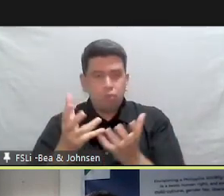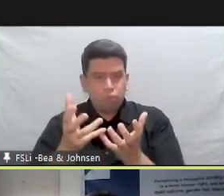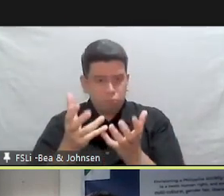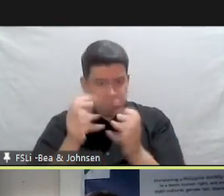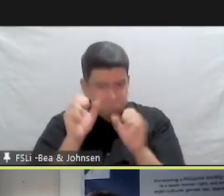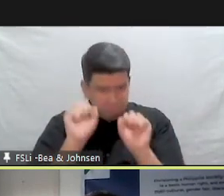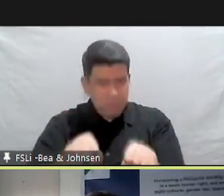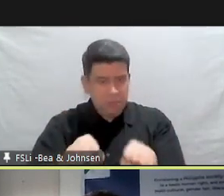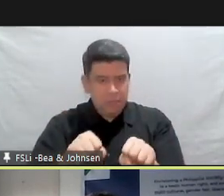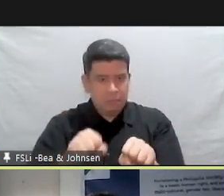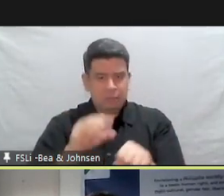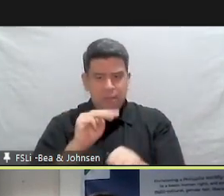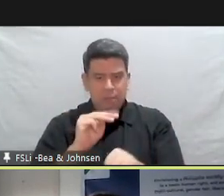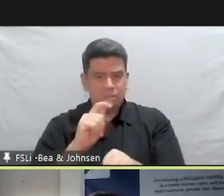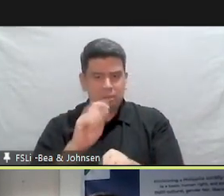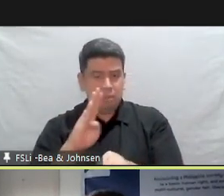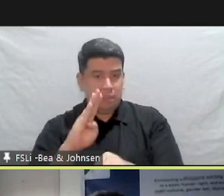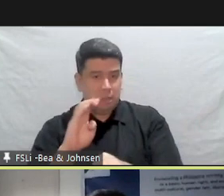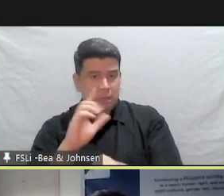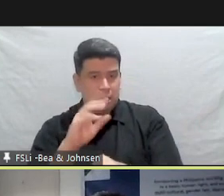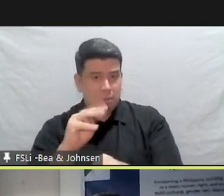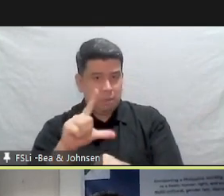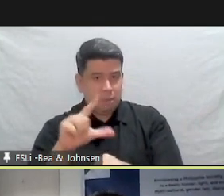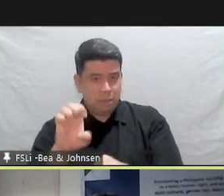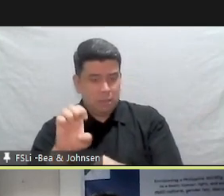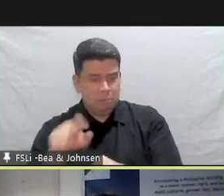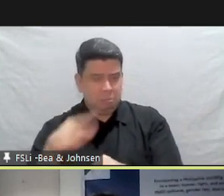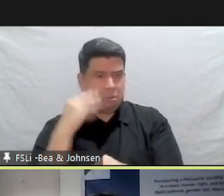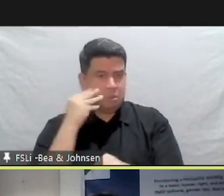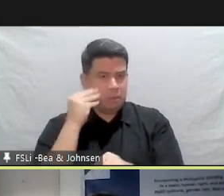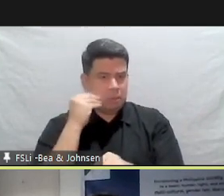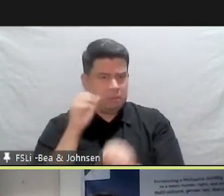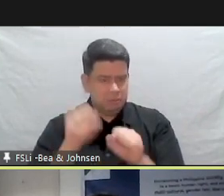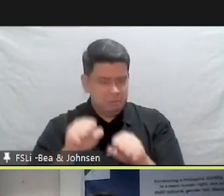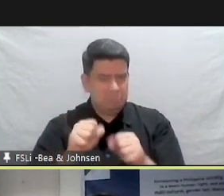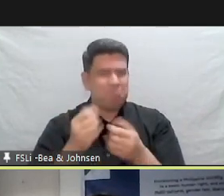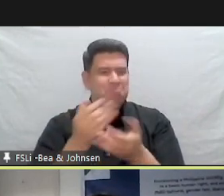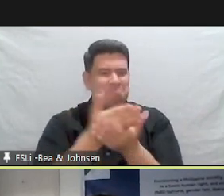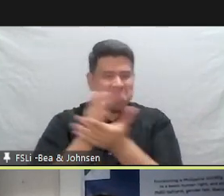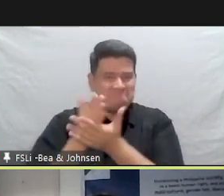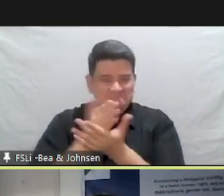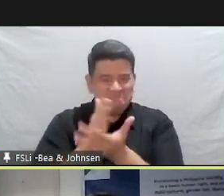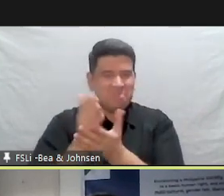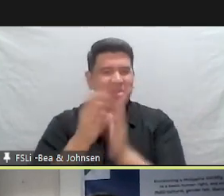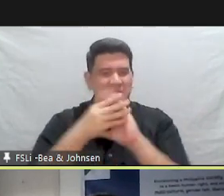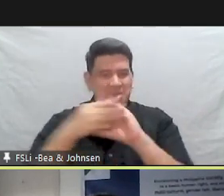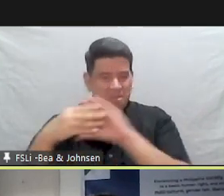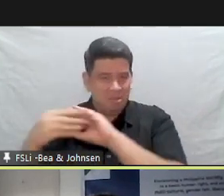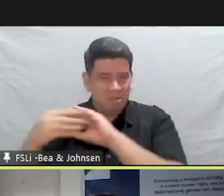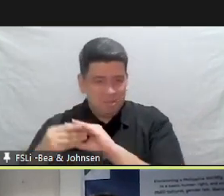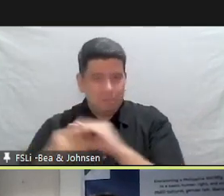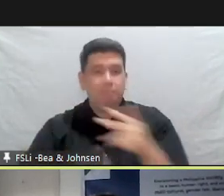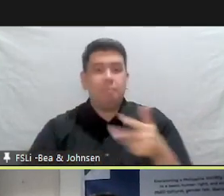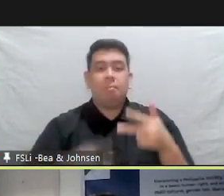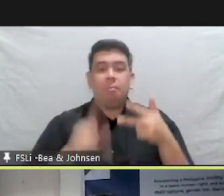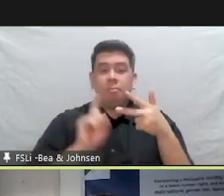tungkol sa MTB-MLD. At sa huli ay nais natin na magbuo ng